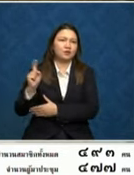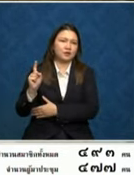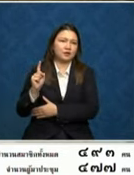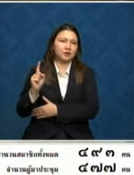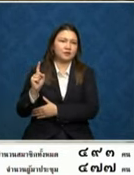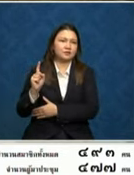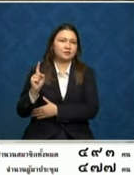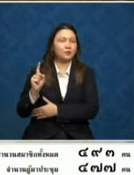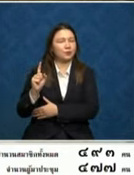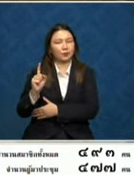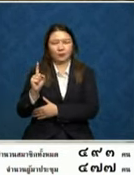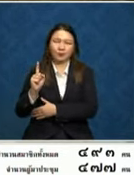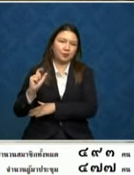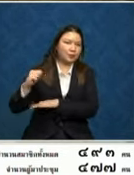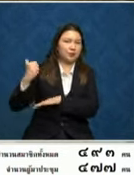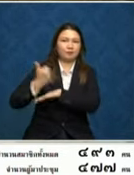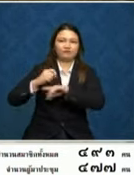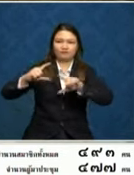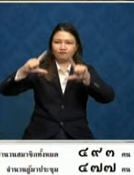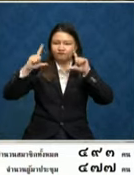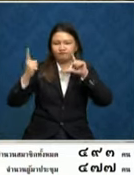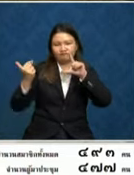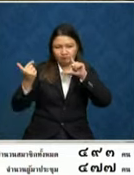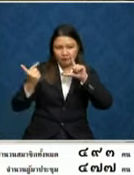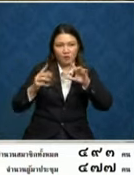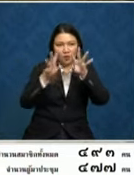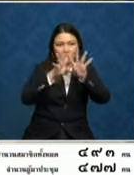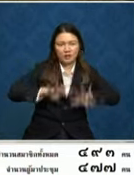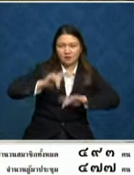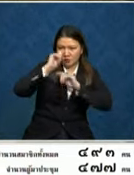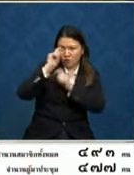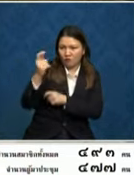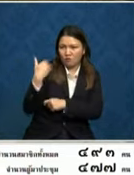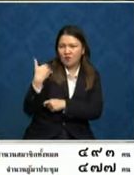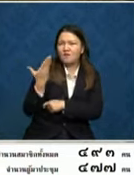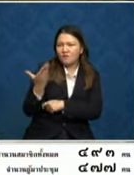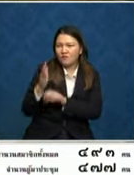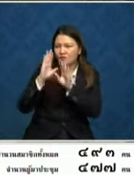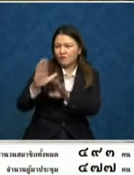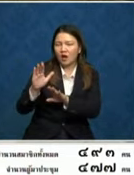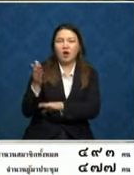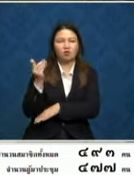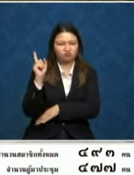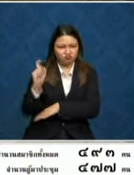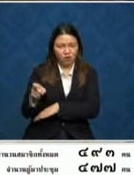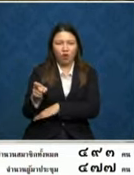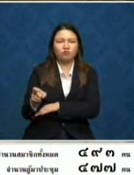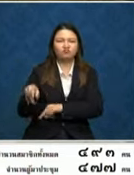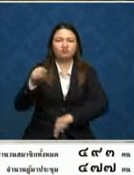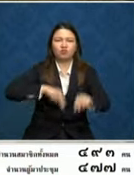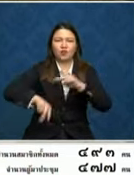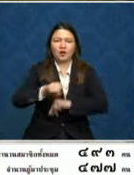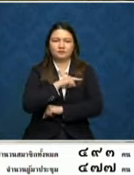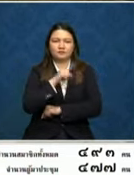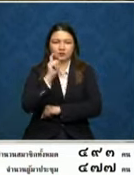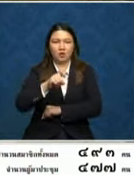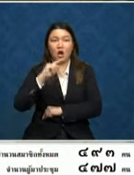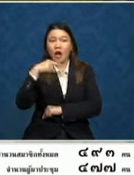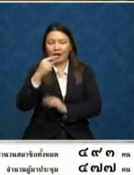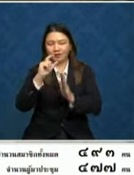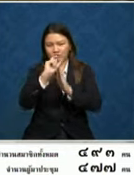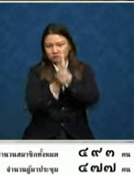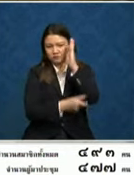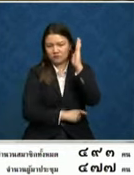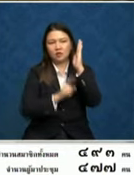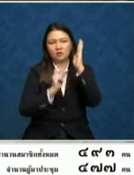ที่นับหน้าถือตาในอาเซียนอยากแสดงบทบาทบ้างใครที่อยู่ชายแดนชา